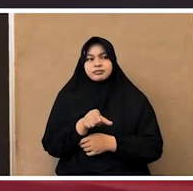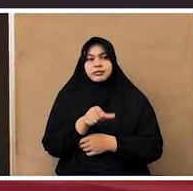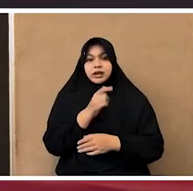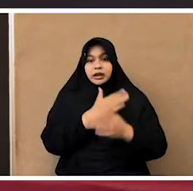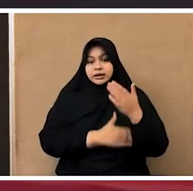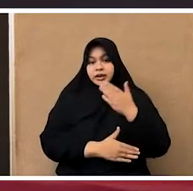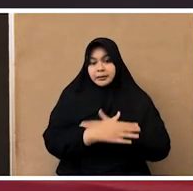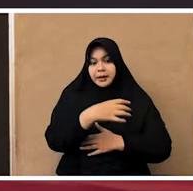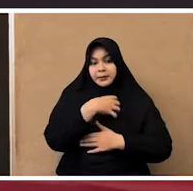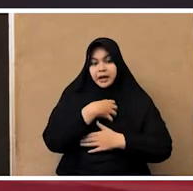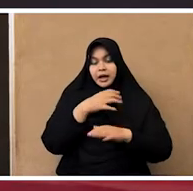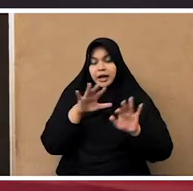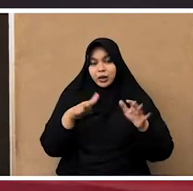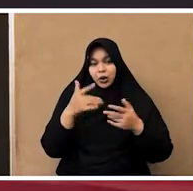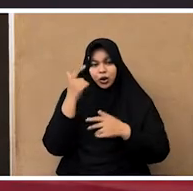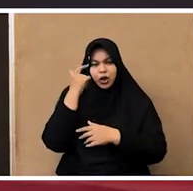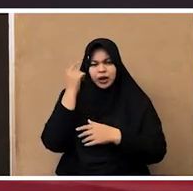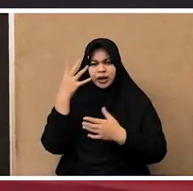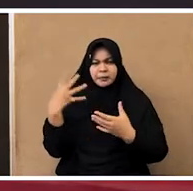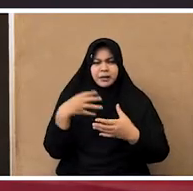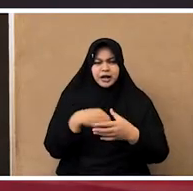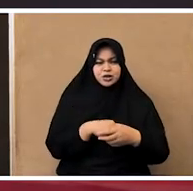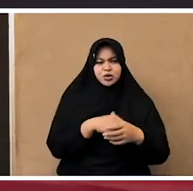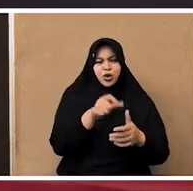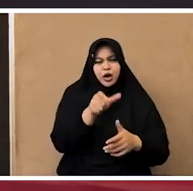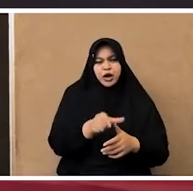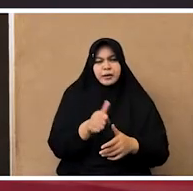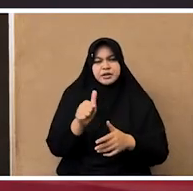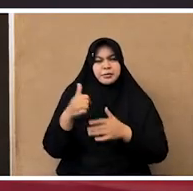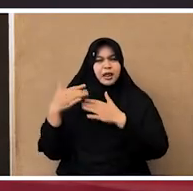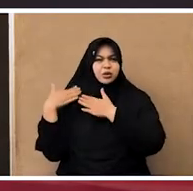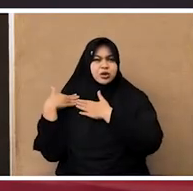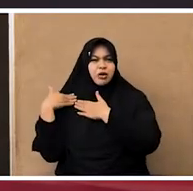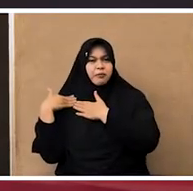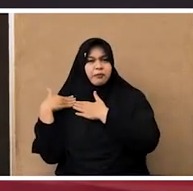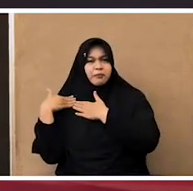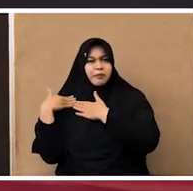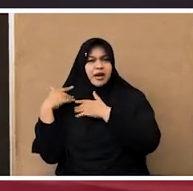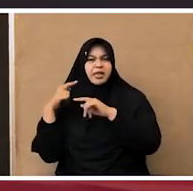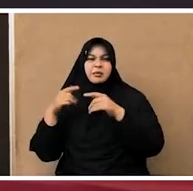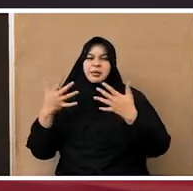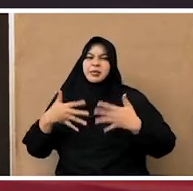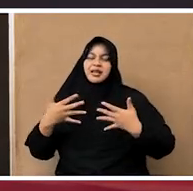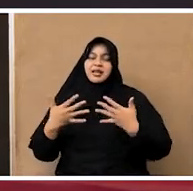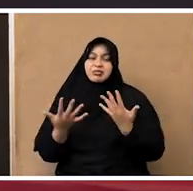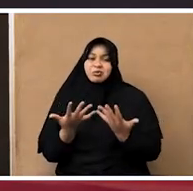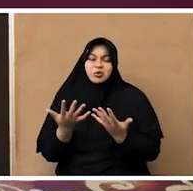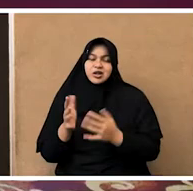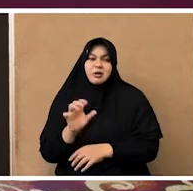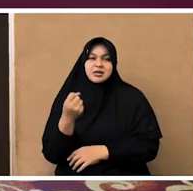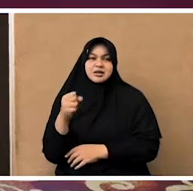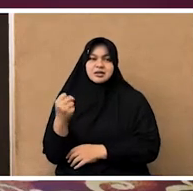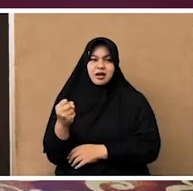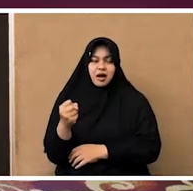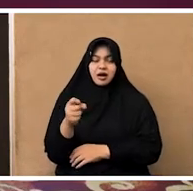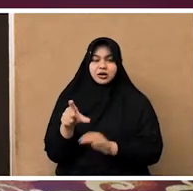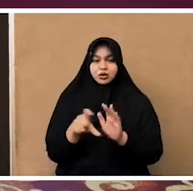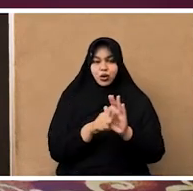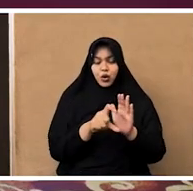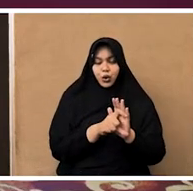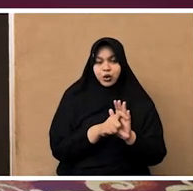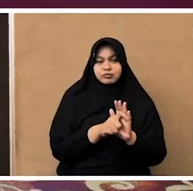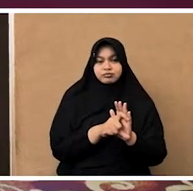disabilitas mental atau yang tertual dia termasuk orang yang mau bertanggung jawab tuh Padahal kan prakteknya belum tentu itu kan kalau dia misalnya